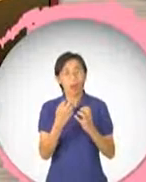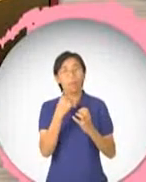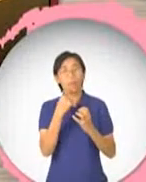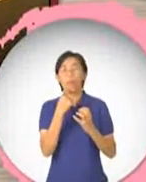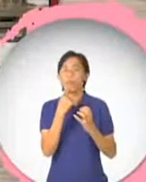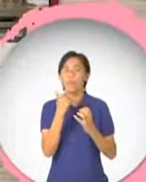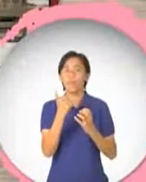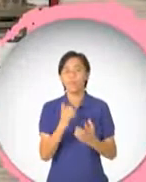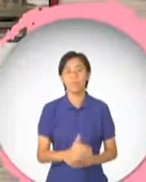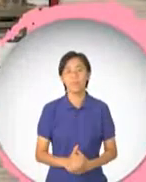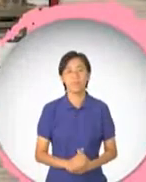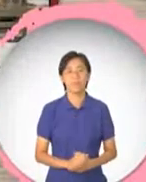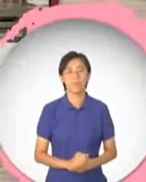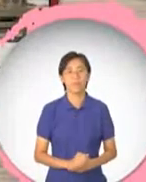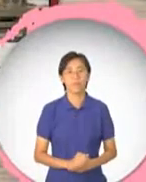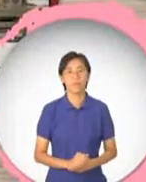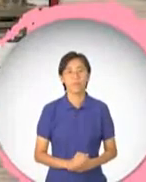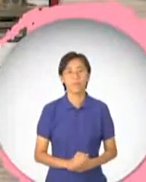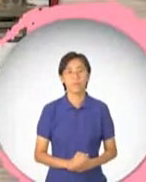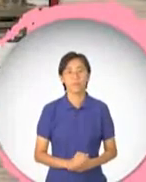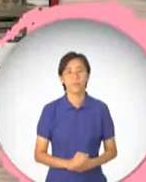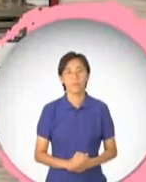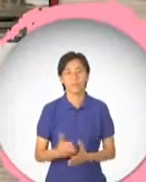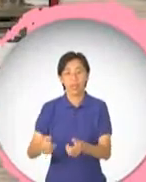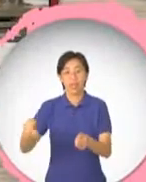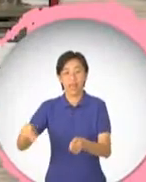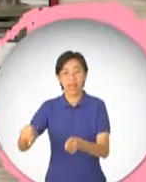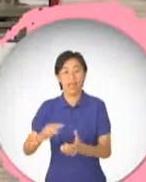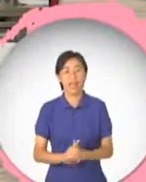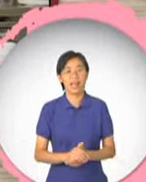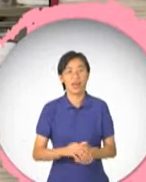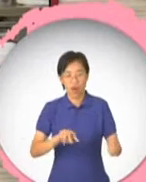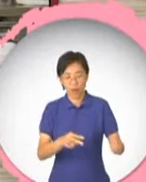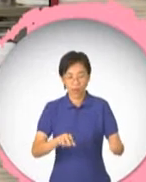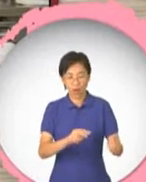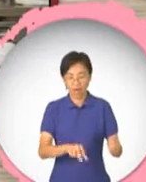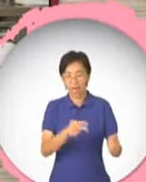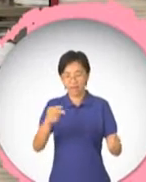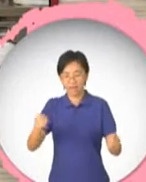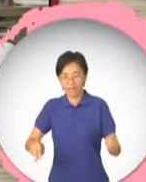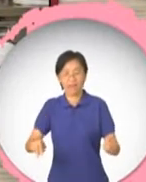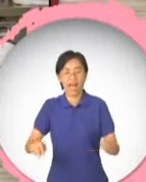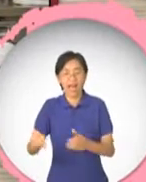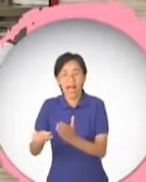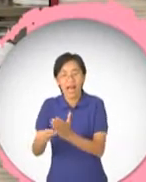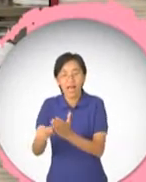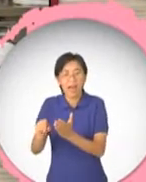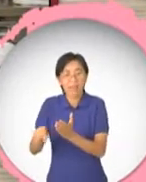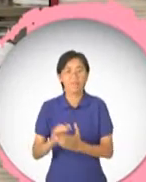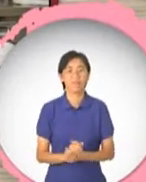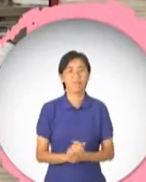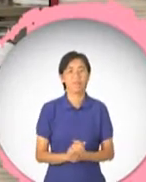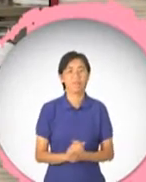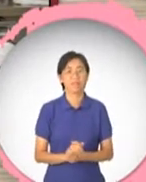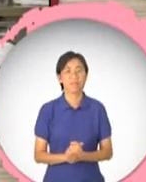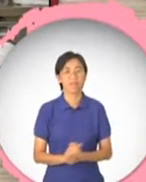ะก็เดี๋ยวเราก็เตรียมถาดสำหรับการซับน้ำมันเอาไว้นะคะ อาจารย์ก็ปูทิชชู่ไว้เพื่อช่วยในการซับ